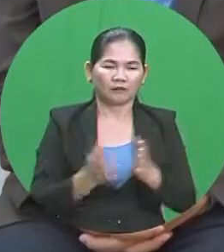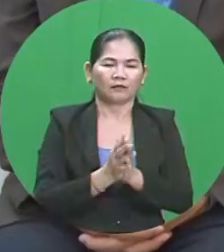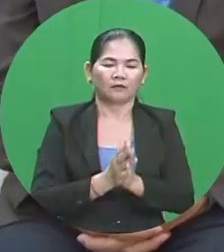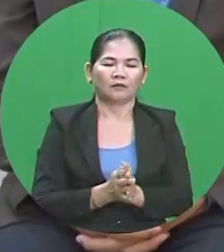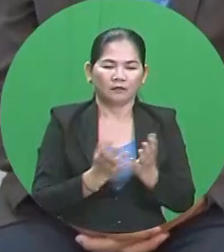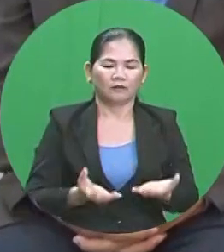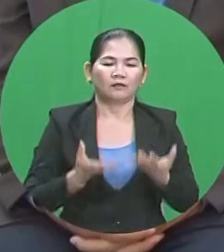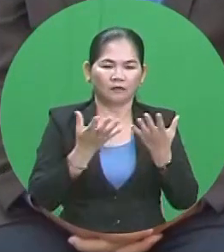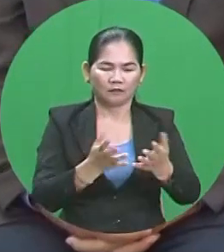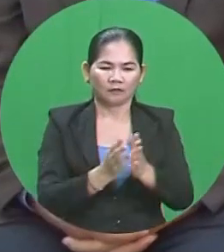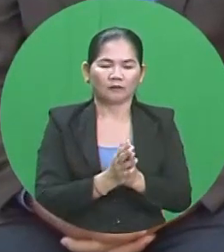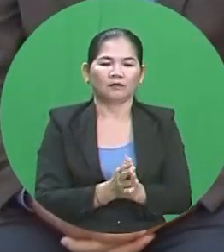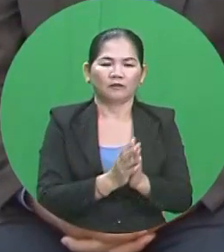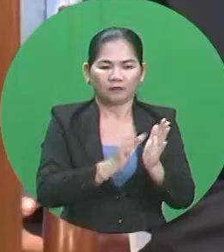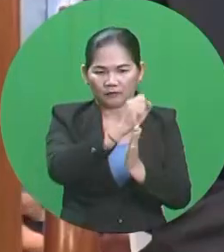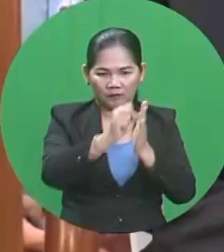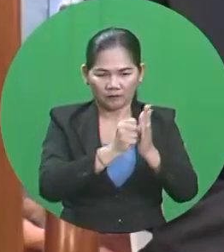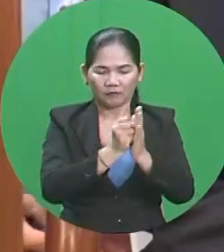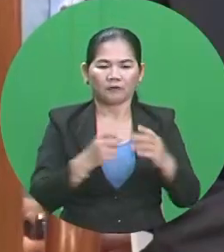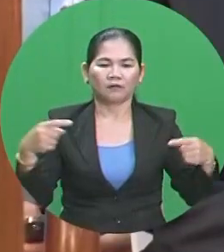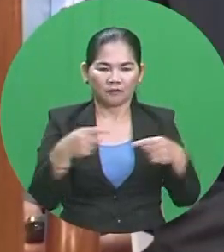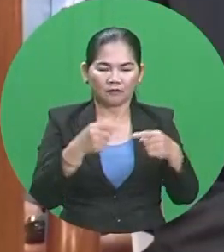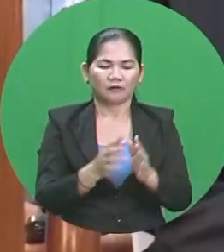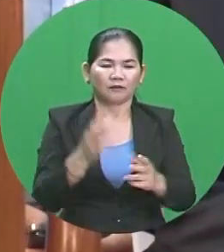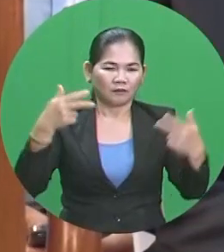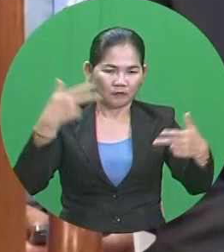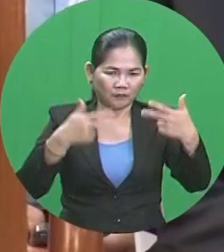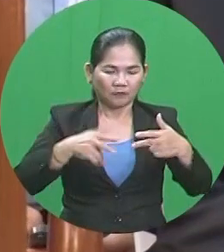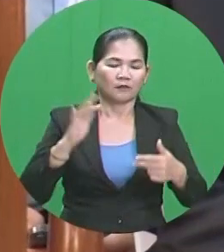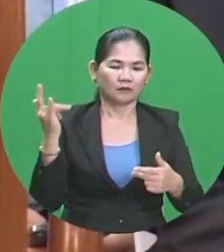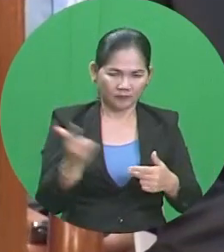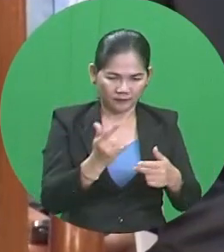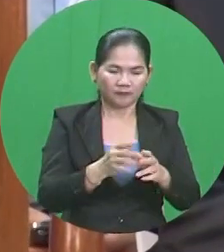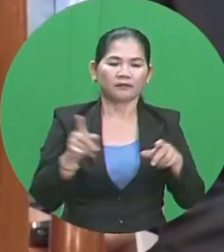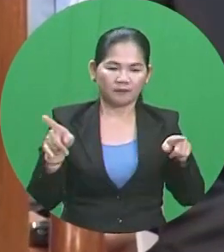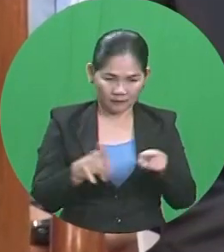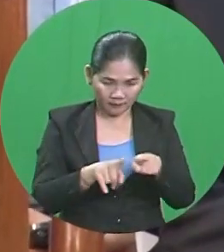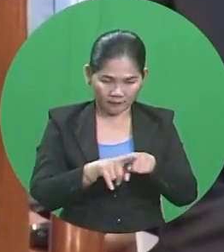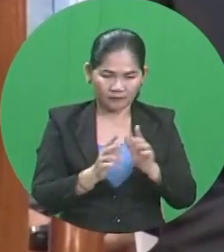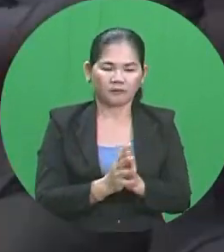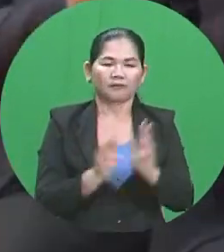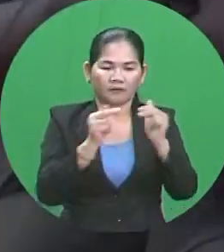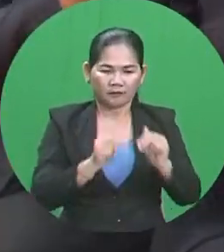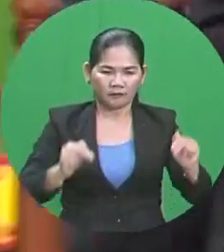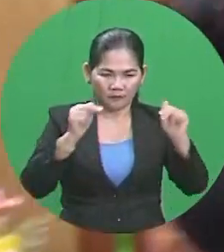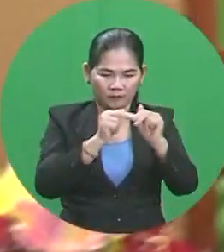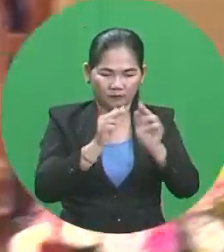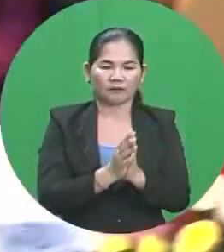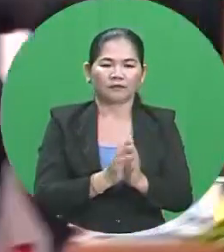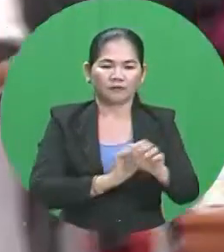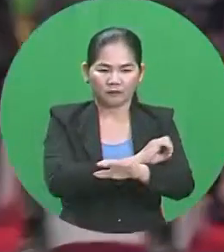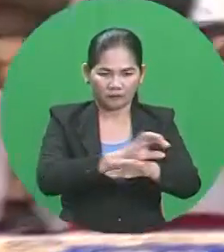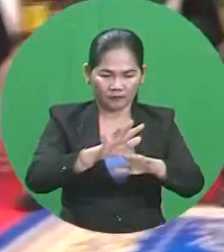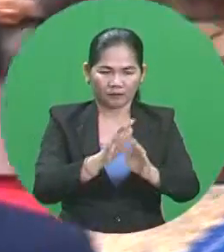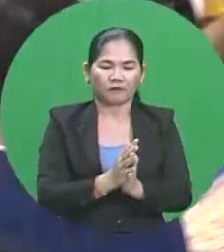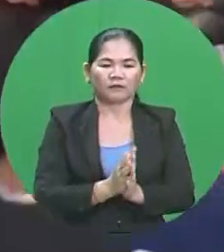ពាក់ដល់តួអង្គនានាក្នុងឆាកប្រយុទ្ធនាសម័យសង្គ្រាមប្រវត្តិសាស្ត្រឲ្យដូចទៅនឹងទស្សនវិជ្ជាពិតពិតក្នុងអំឡុងរប